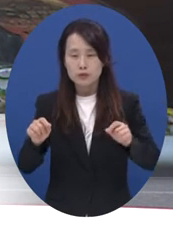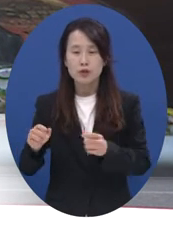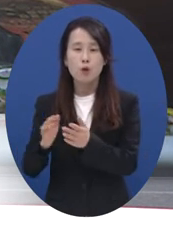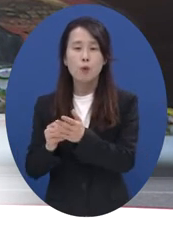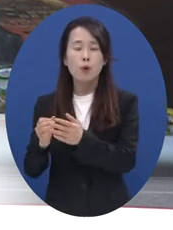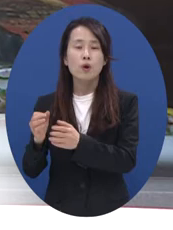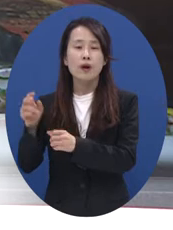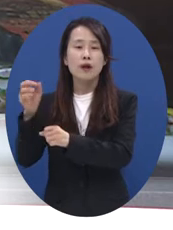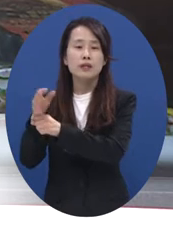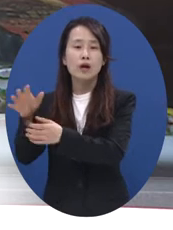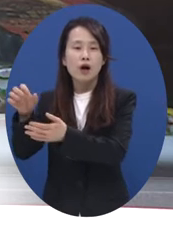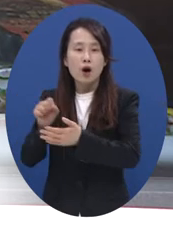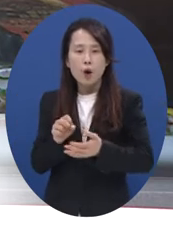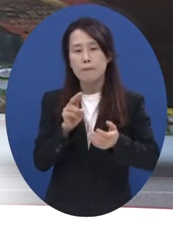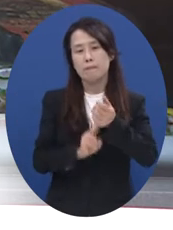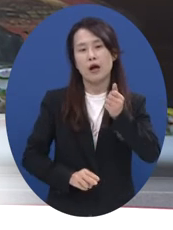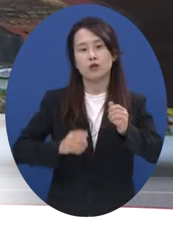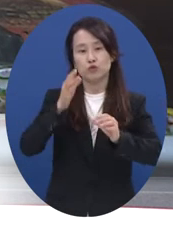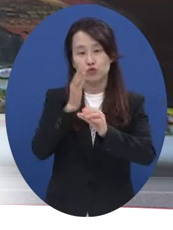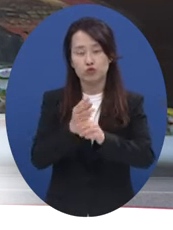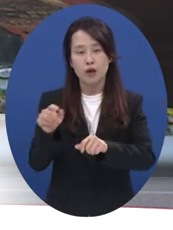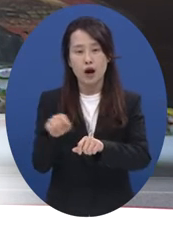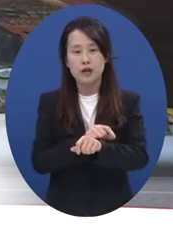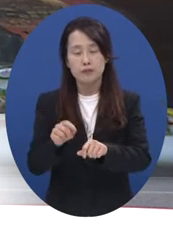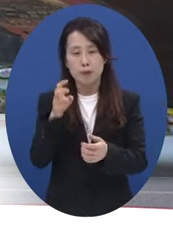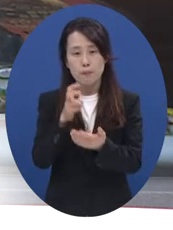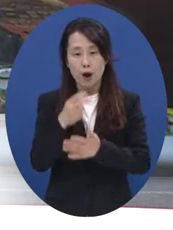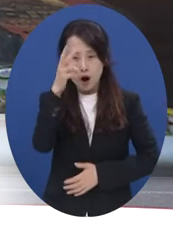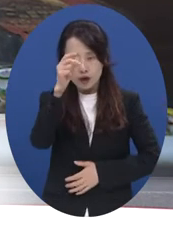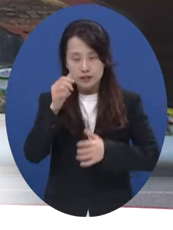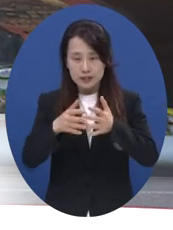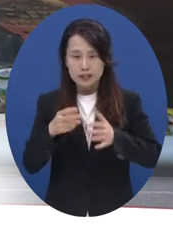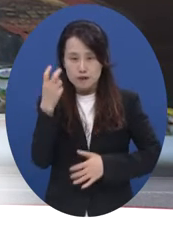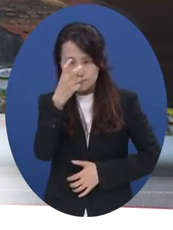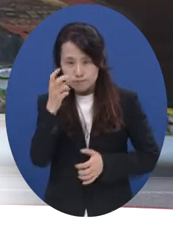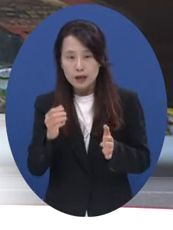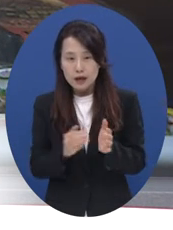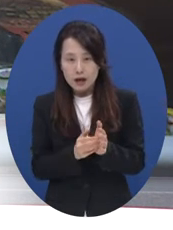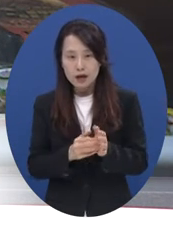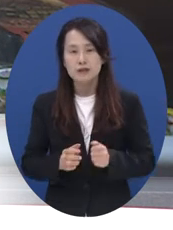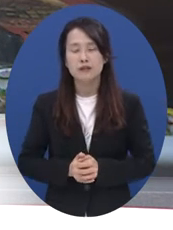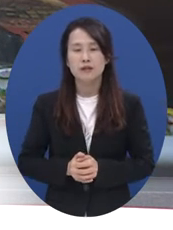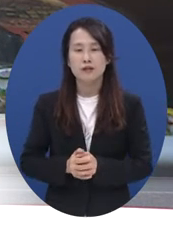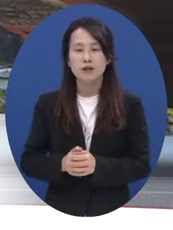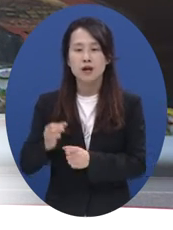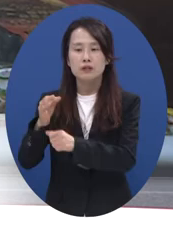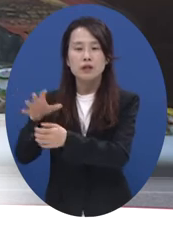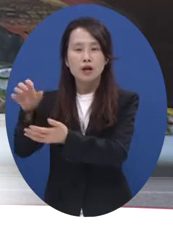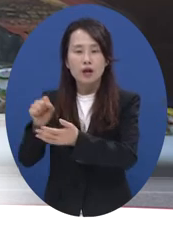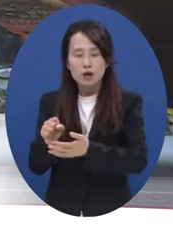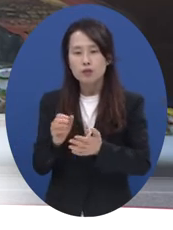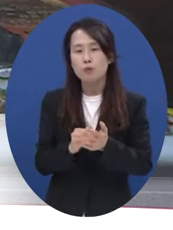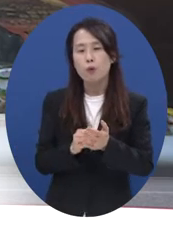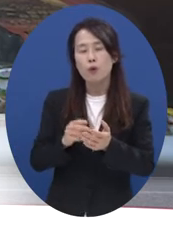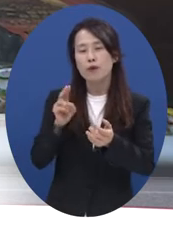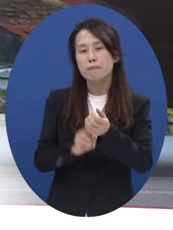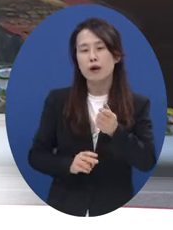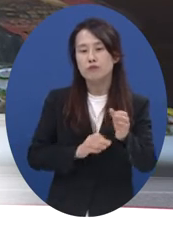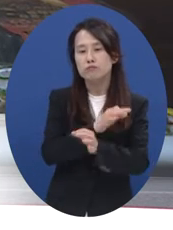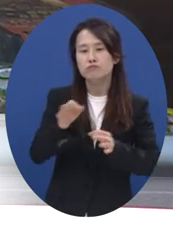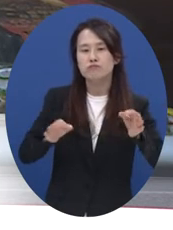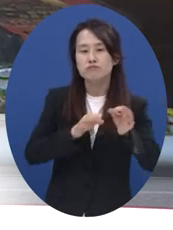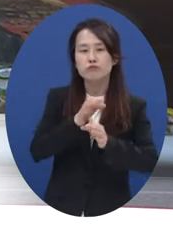판매되고 있었습니다. 경기도 특별사법 경찰단이 수사를 벌였는데 이른바 보따리상 등을 통해 유통되고